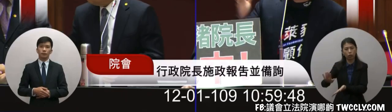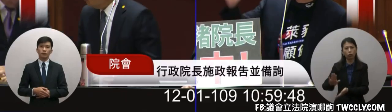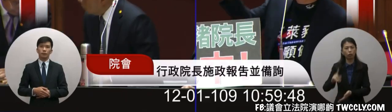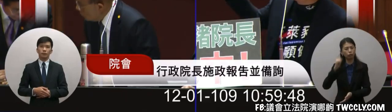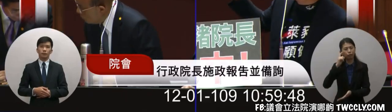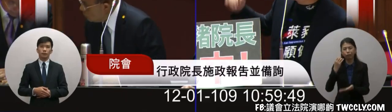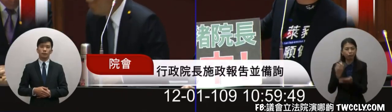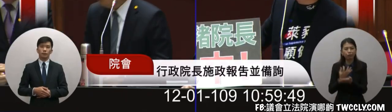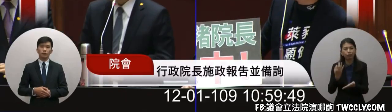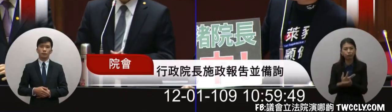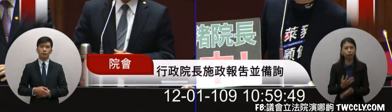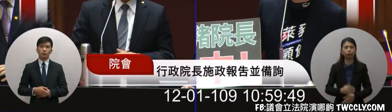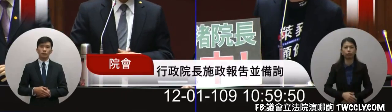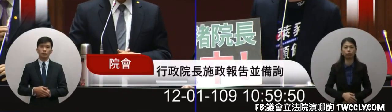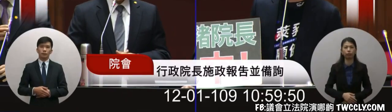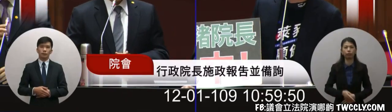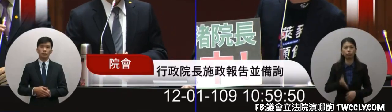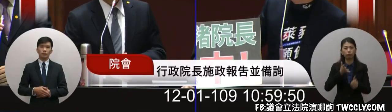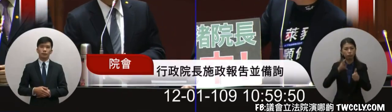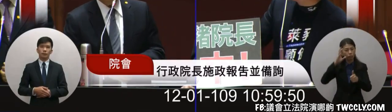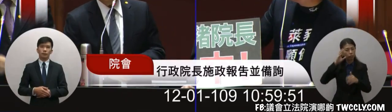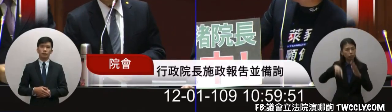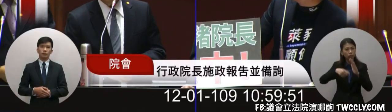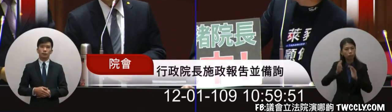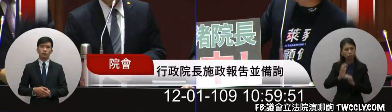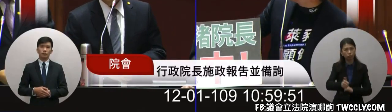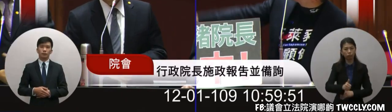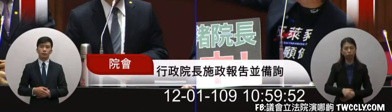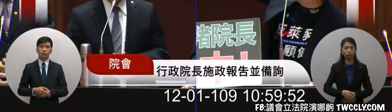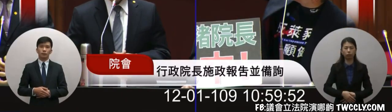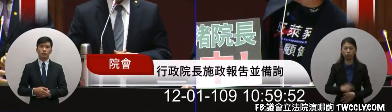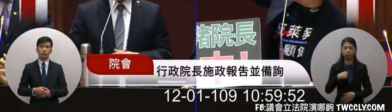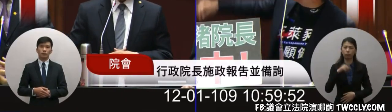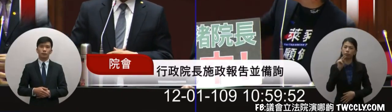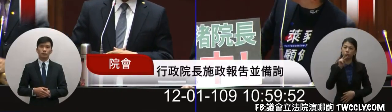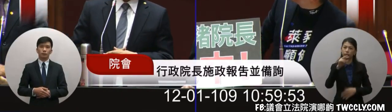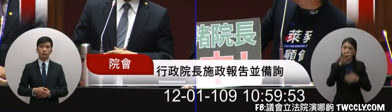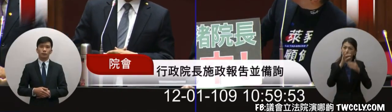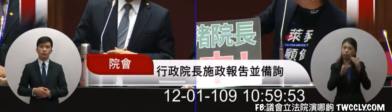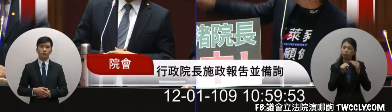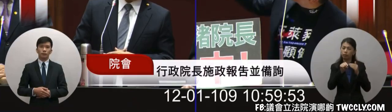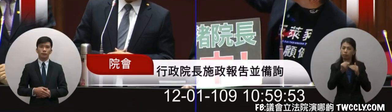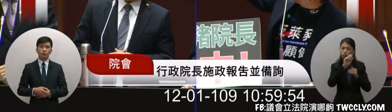天公开再请教一下苏贞昌院长哦，院长，您看一下这个条文